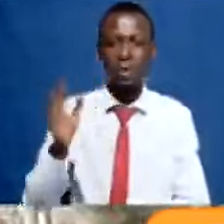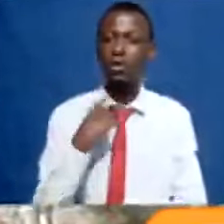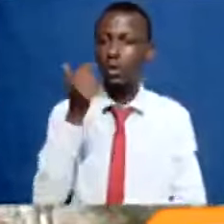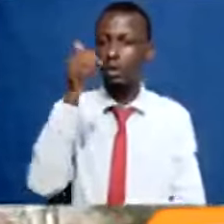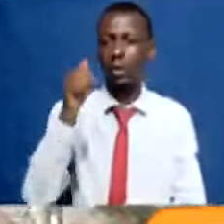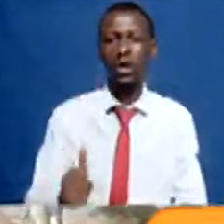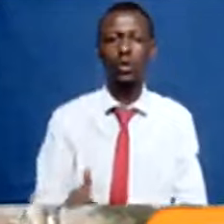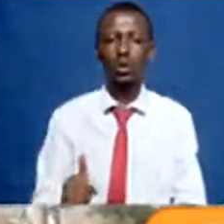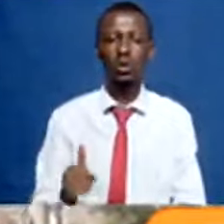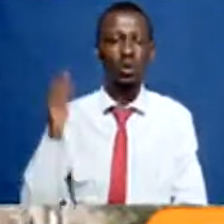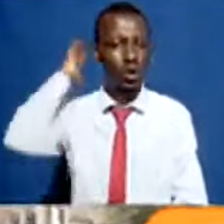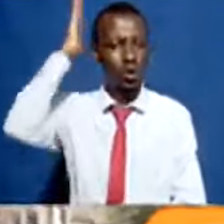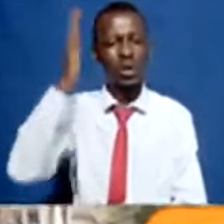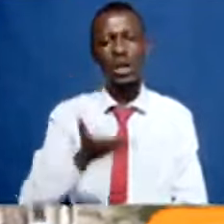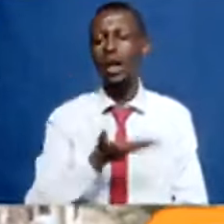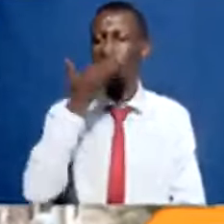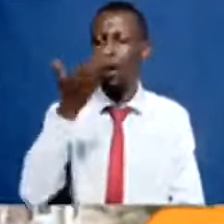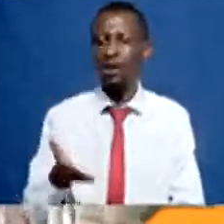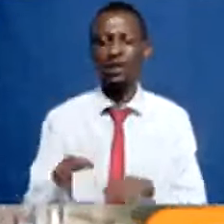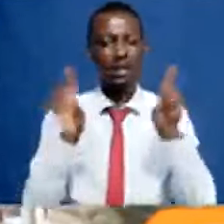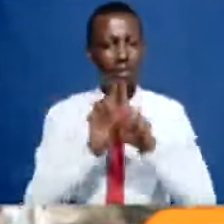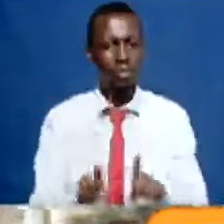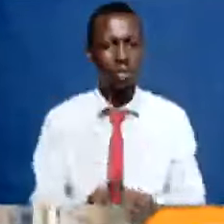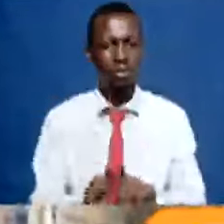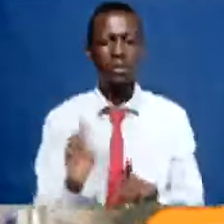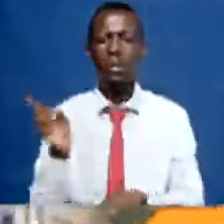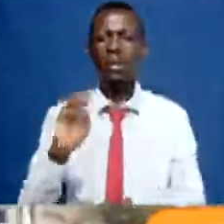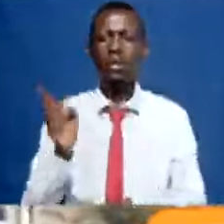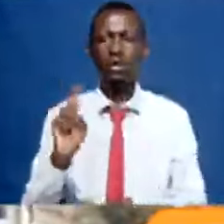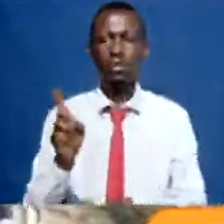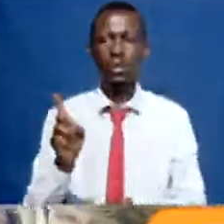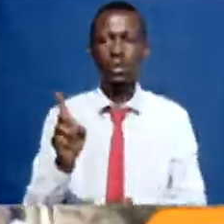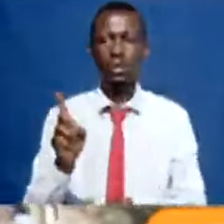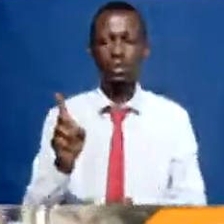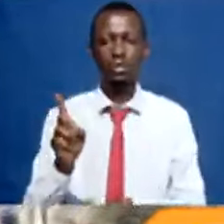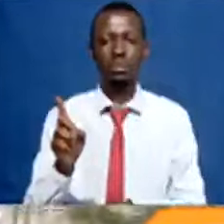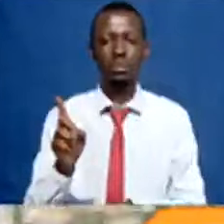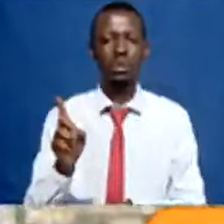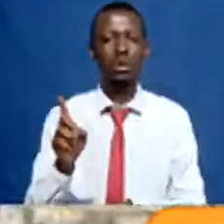wewe pia utajibu. Kote Nairobi, we know where such operations should be.